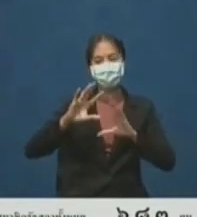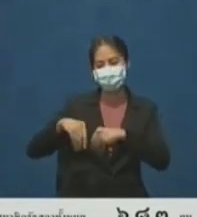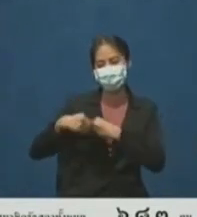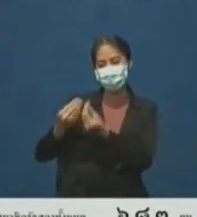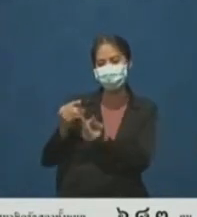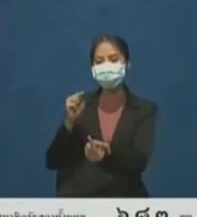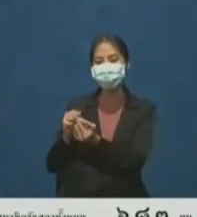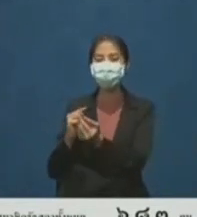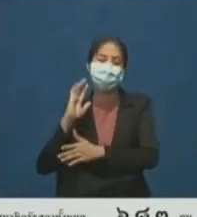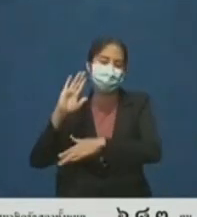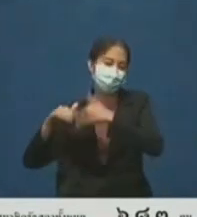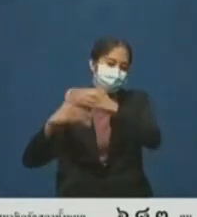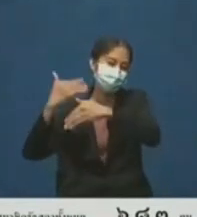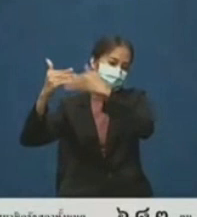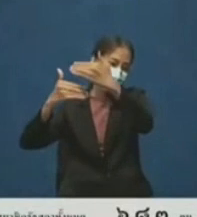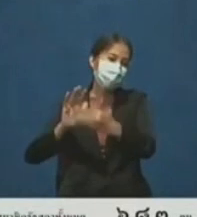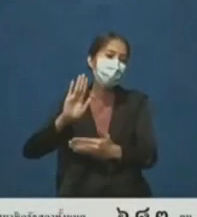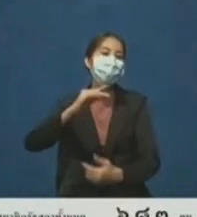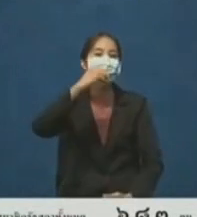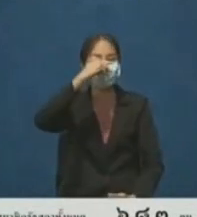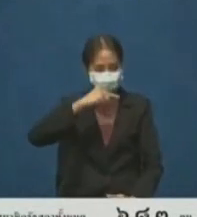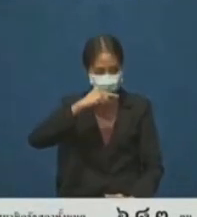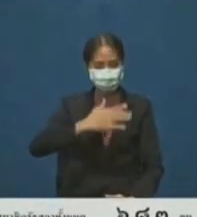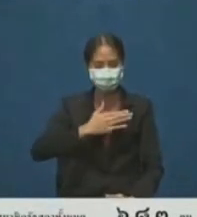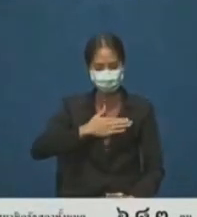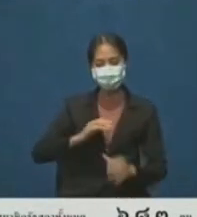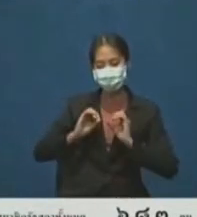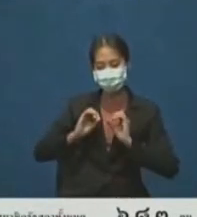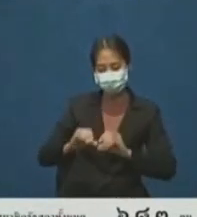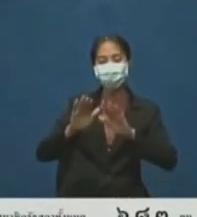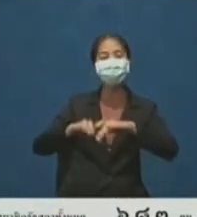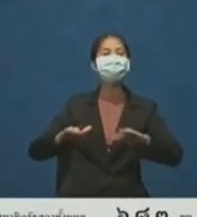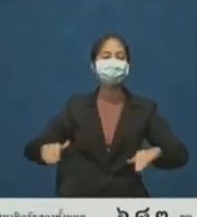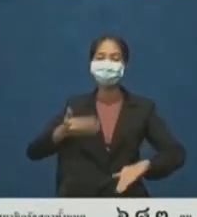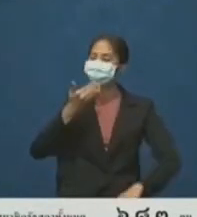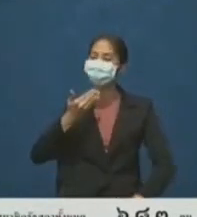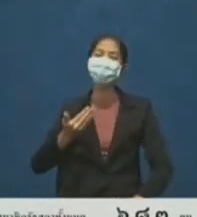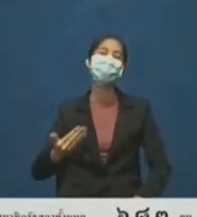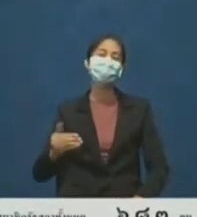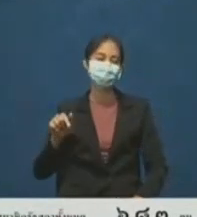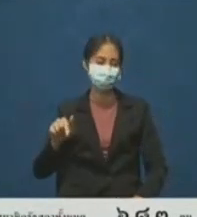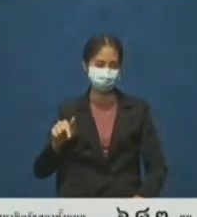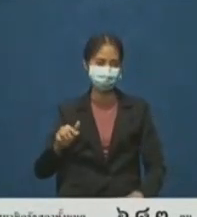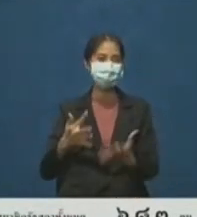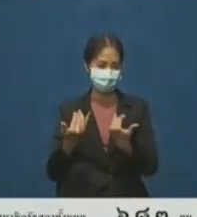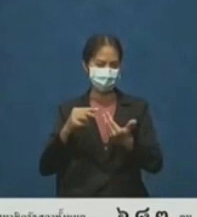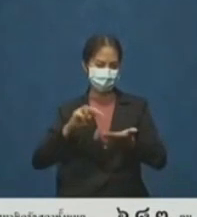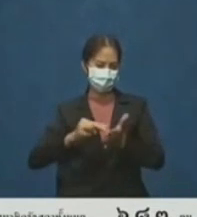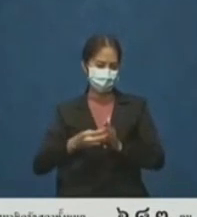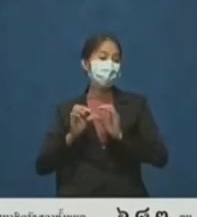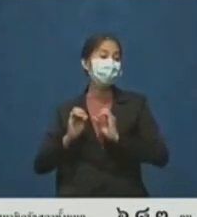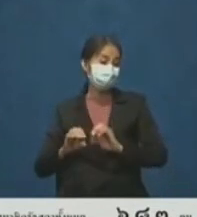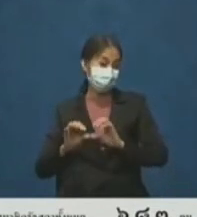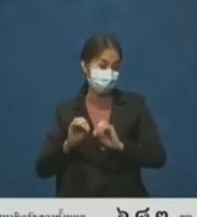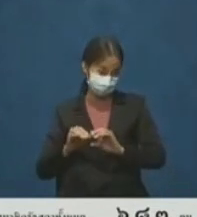ไปสู่หรือถึงซึ่งความเจริญความก้าวหน้าของประเทศไทยผมสอนเด็กๆลูกหลานมาอย่างนี้นั่น